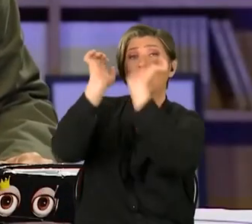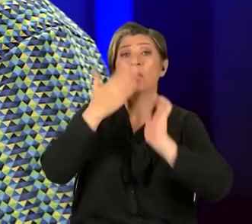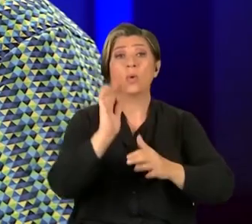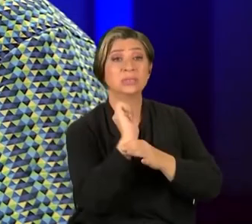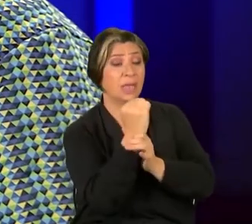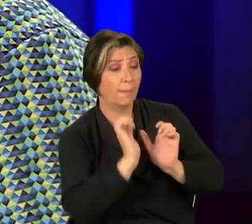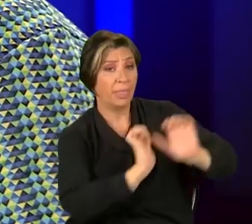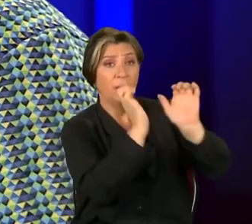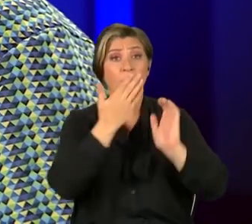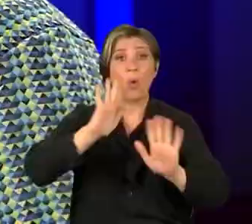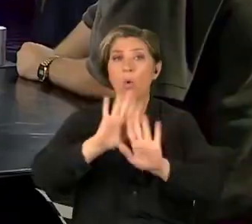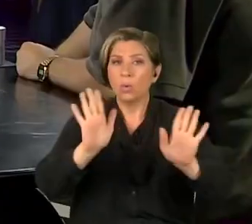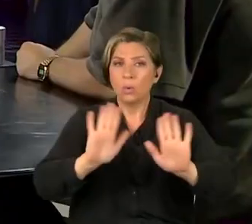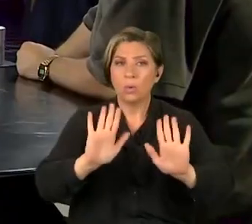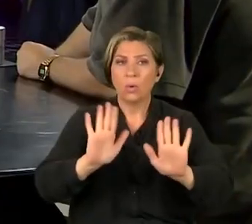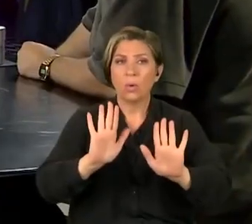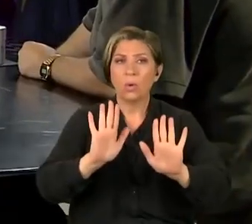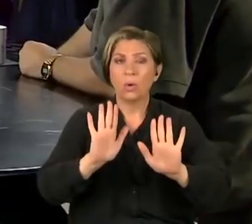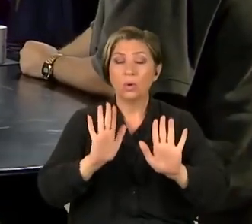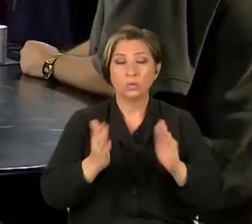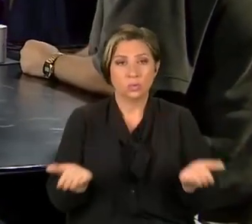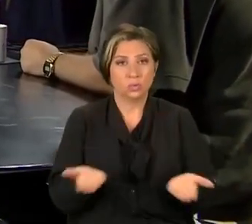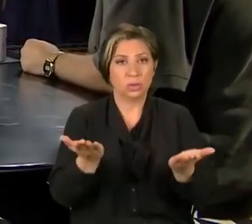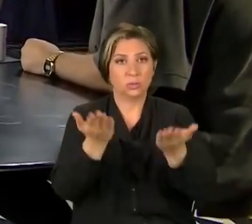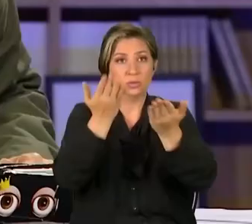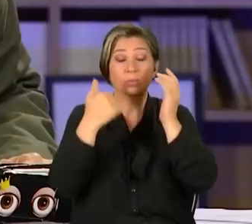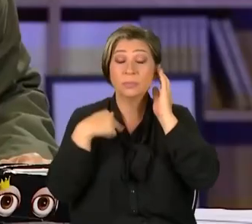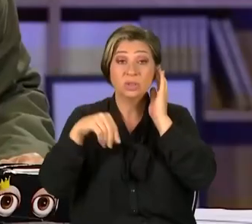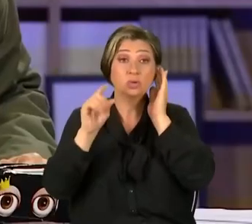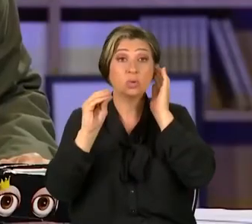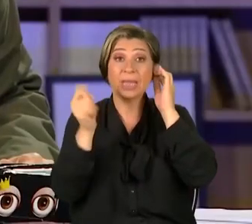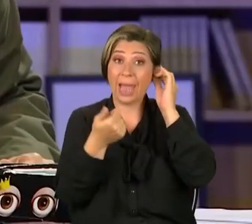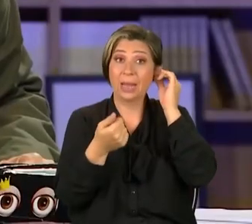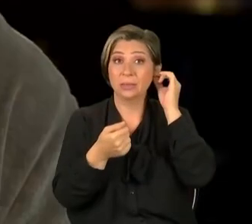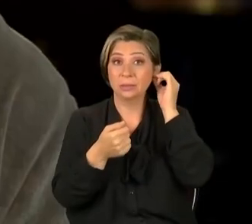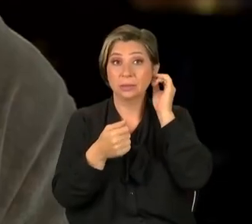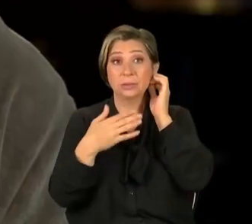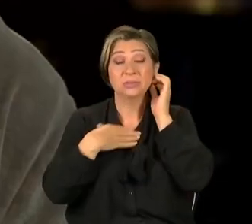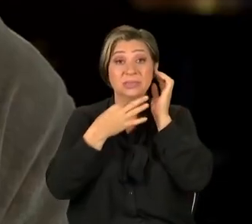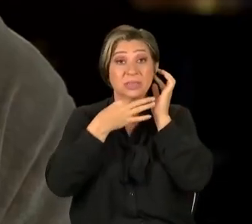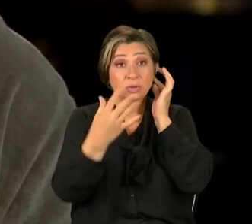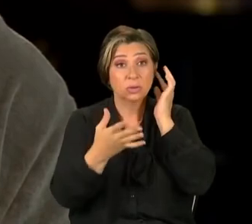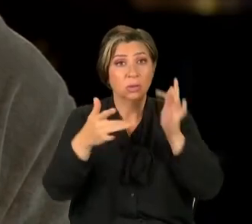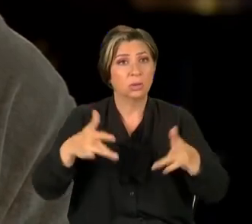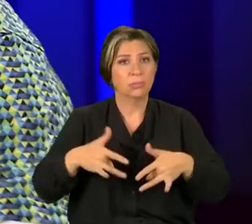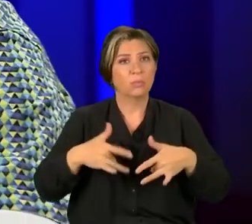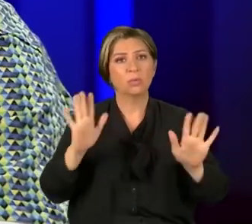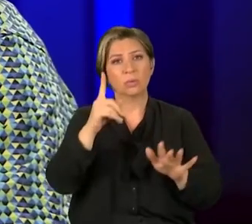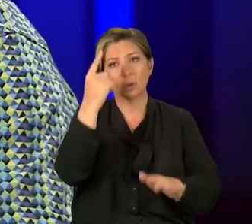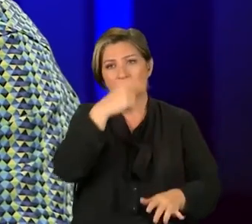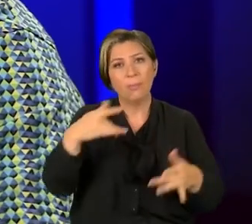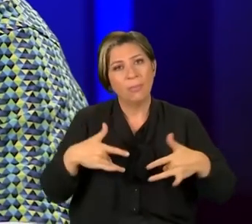ihanet yok aksine yüceltiyorsun Bu benim için çok değerli asıl biz teşekkür ediyoruz